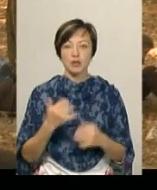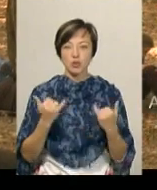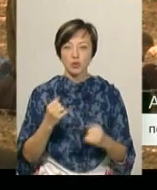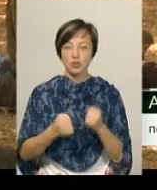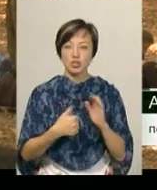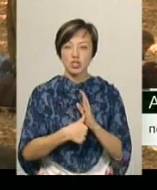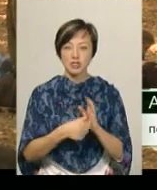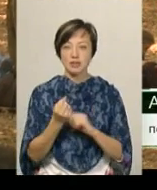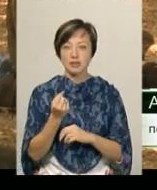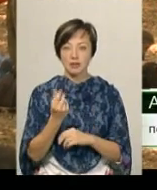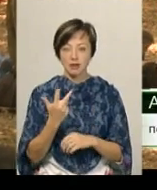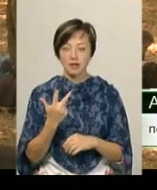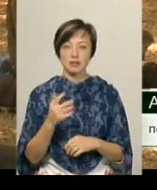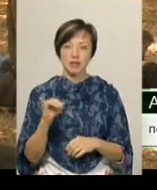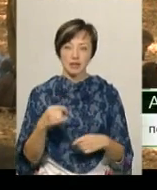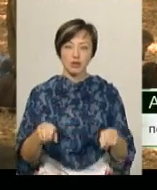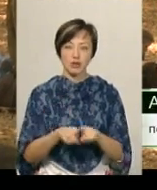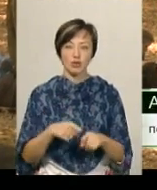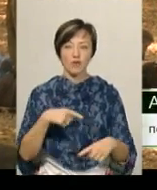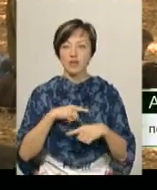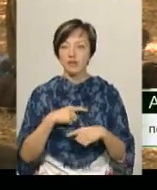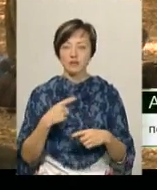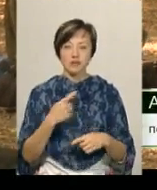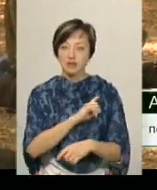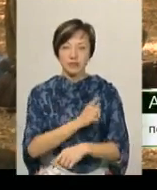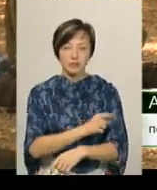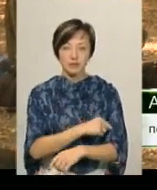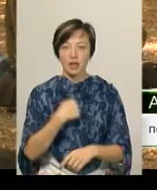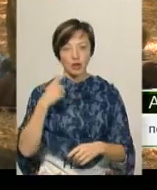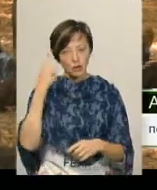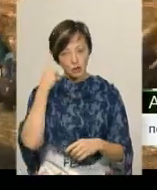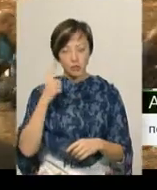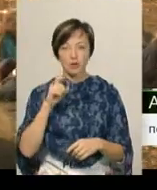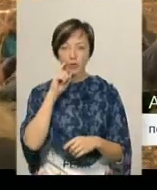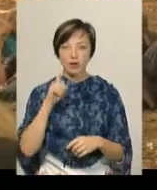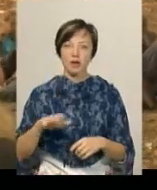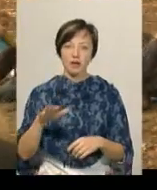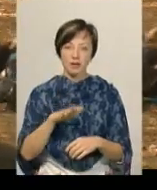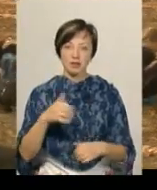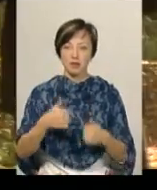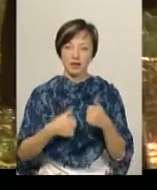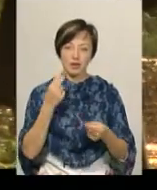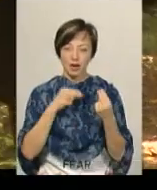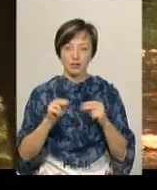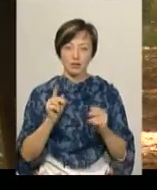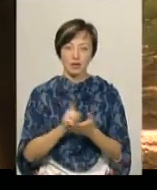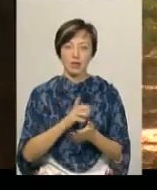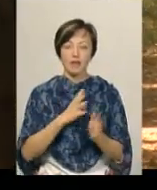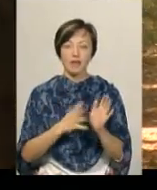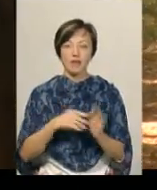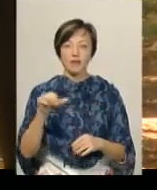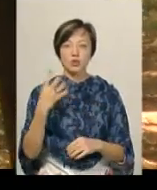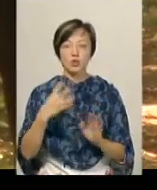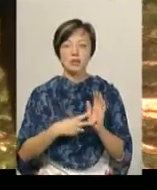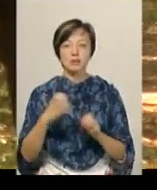пробіг 6.13 і такого. Я вже до фінішу єлі-єлі добігав. Ну, я думаю, на Україні на кросі має бути краще. За 9 хвилин і